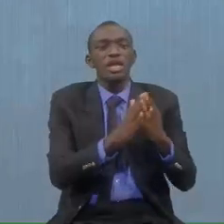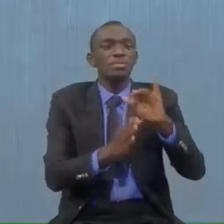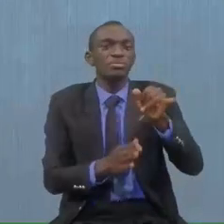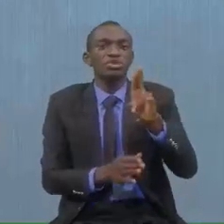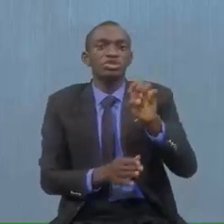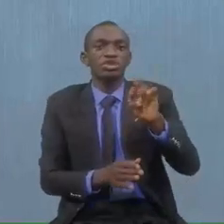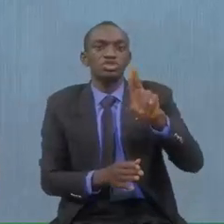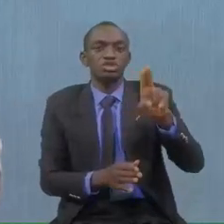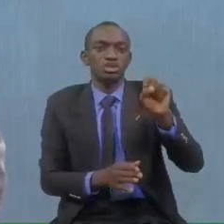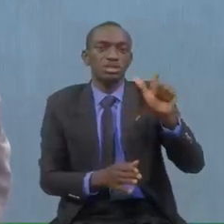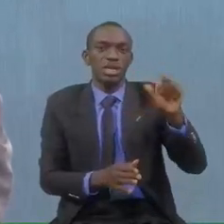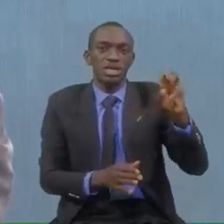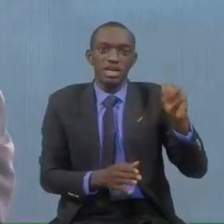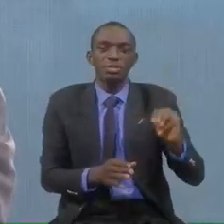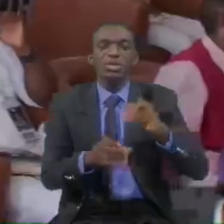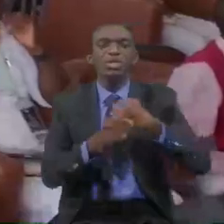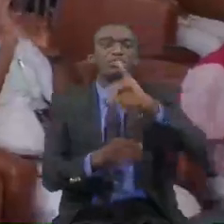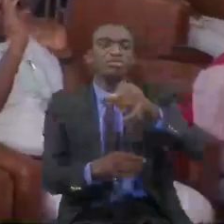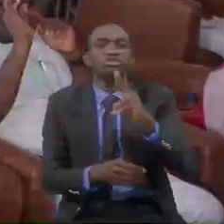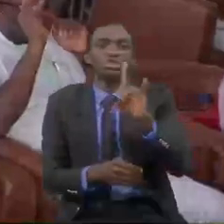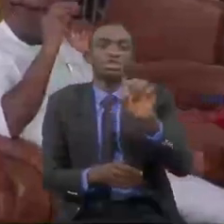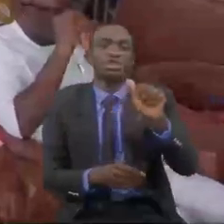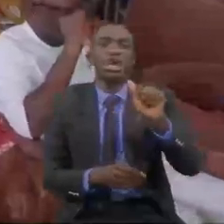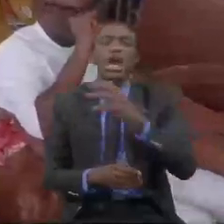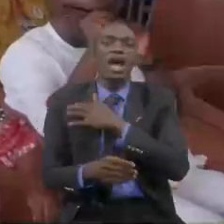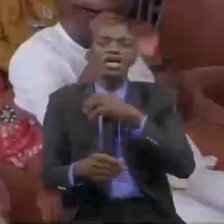et à bas jusqu'aux extrémités de la terre.